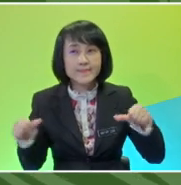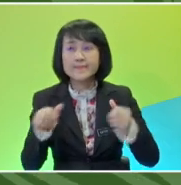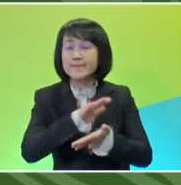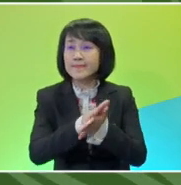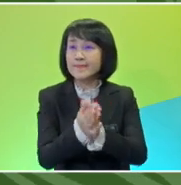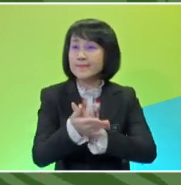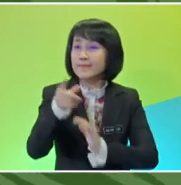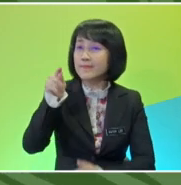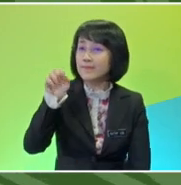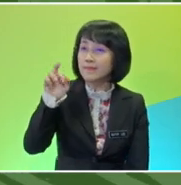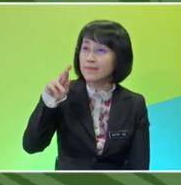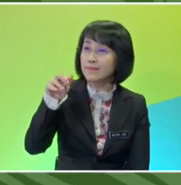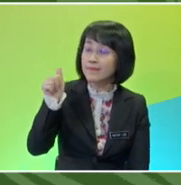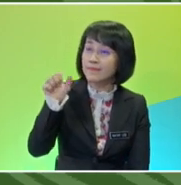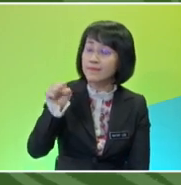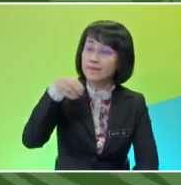kita